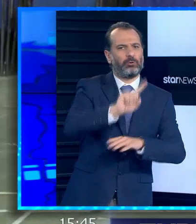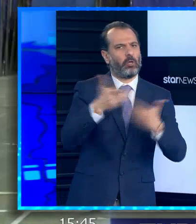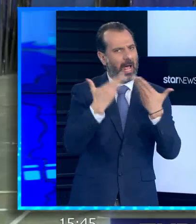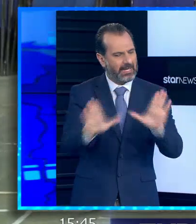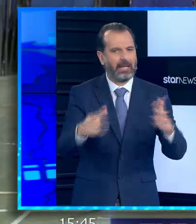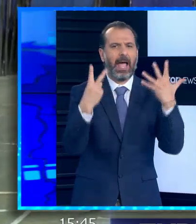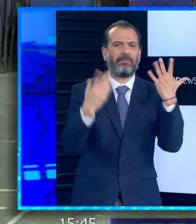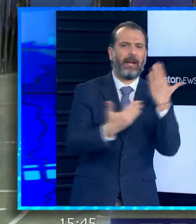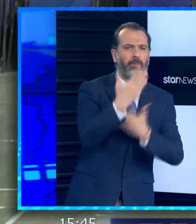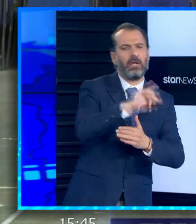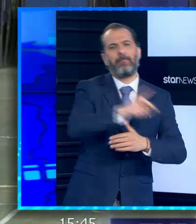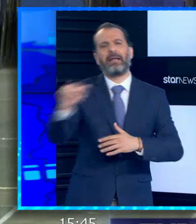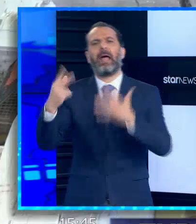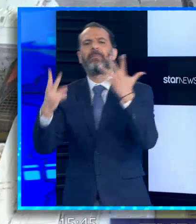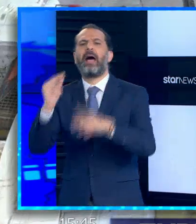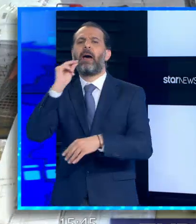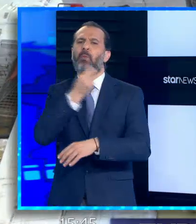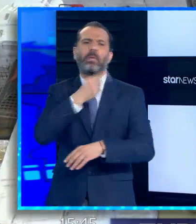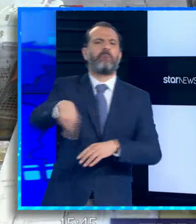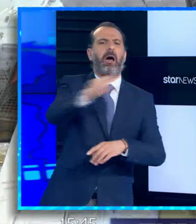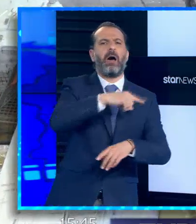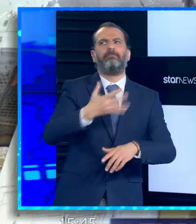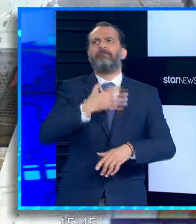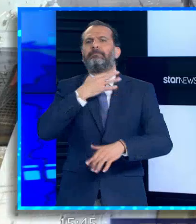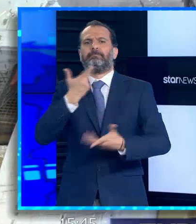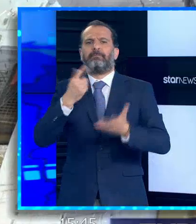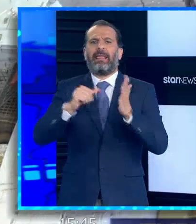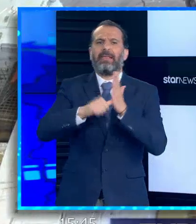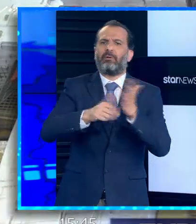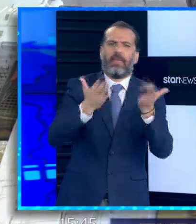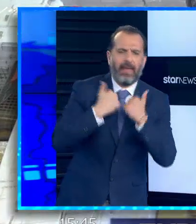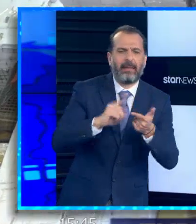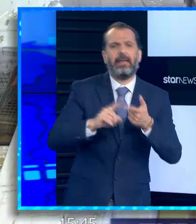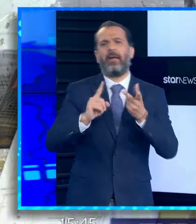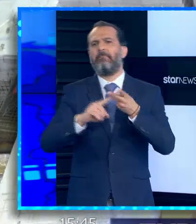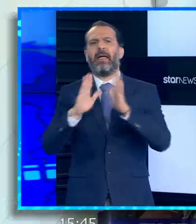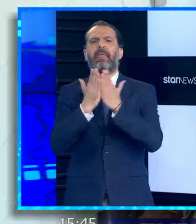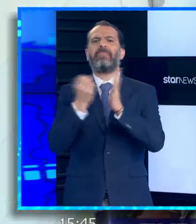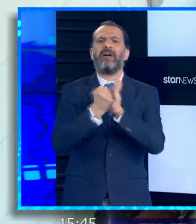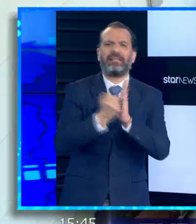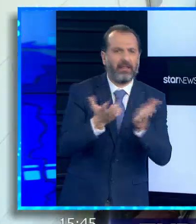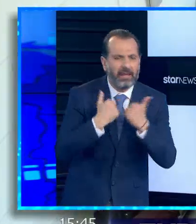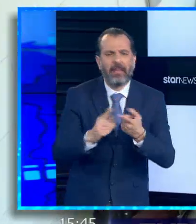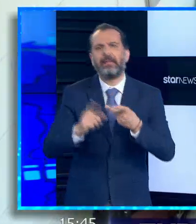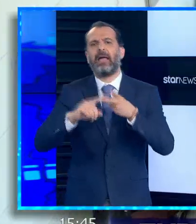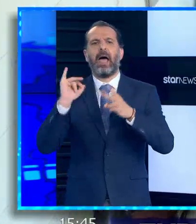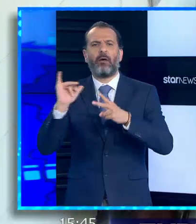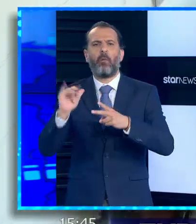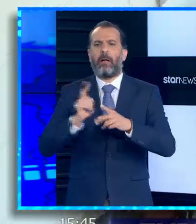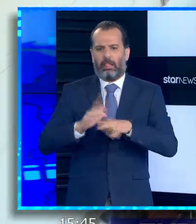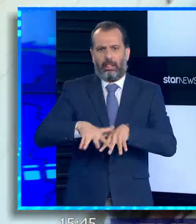7 το πρωί μέχρι τις 7 το απόγευμα, προκειμένου να παραλάβουν τα δελτία ταυτότητας ή τα διαβατήρια τα οποία έχουν εκδοθεί και δεν τα έχουν